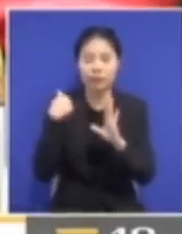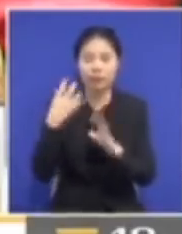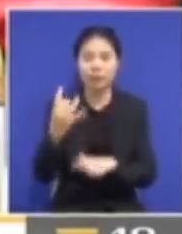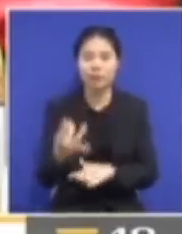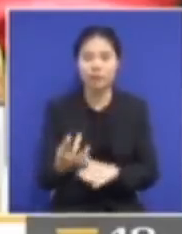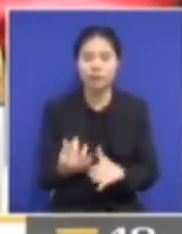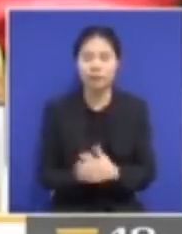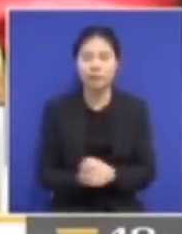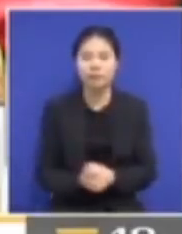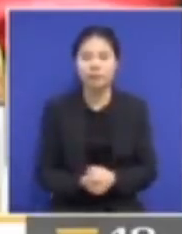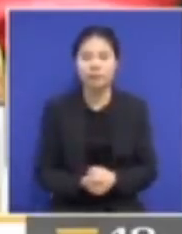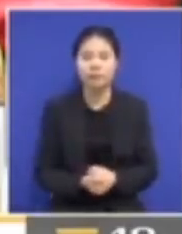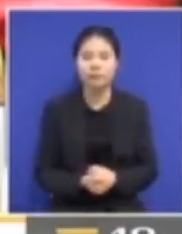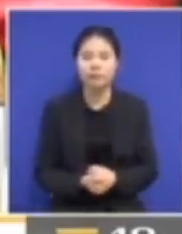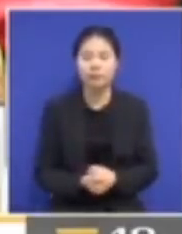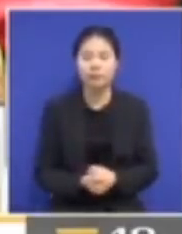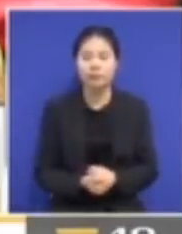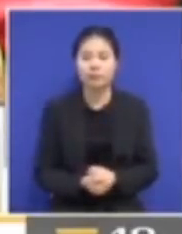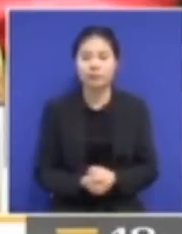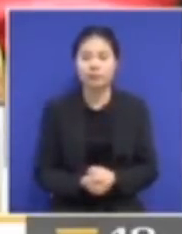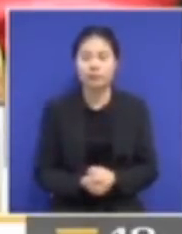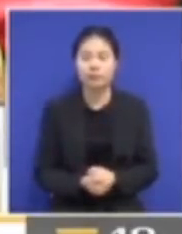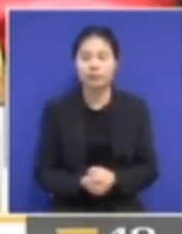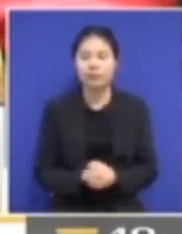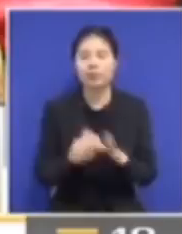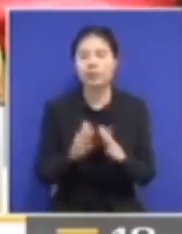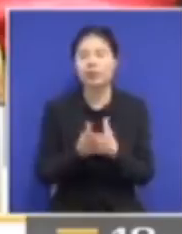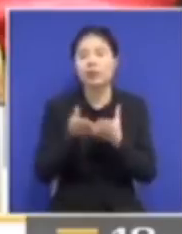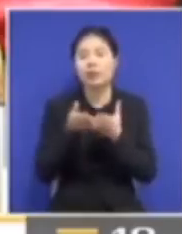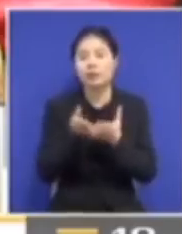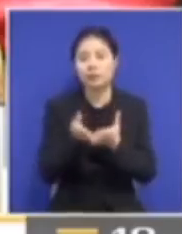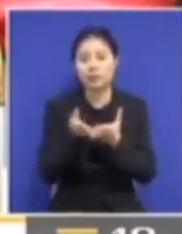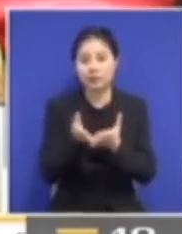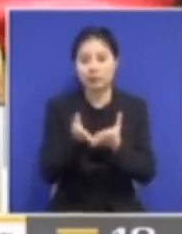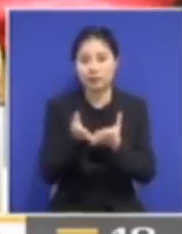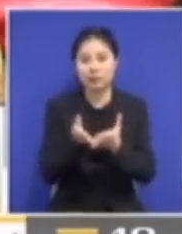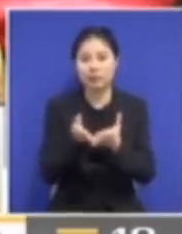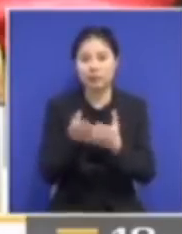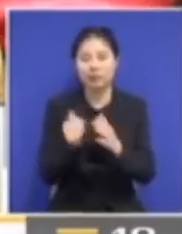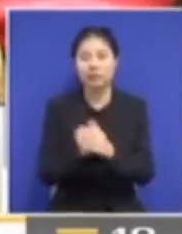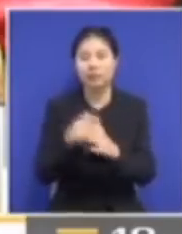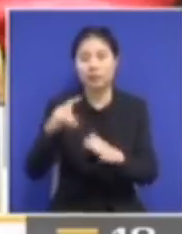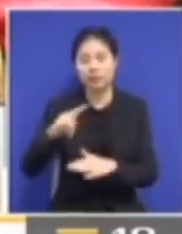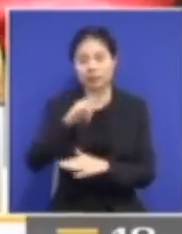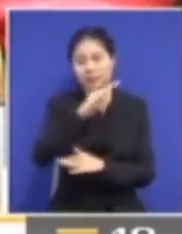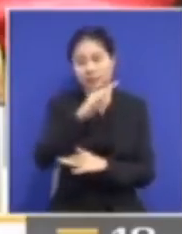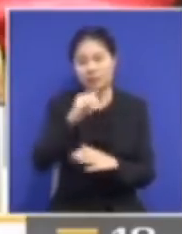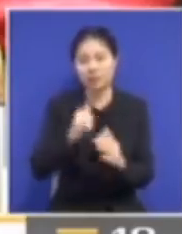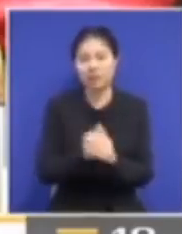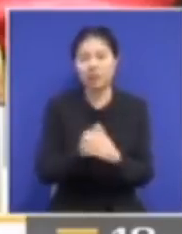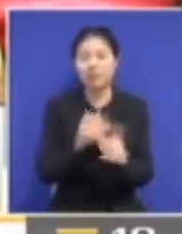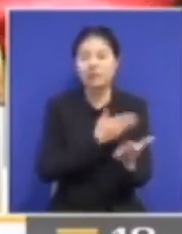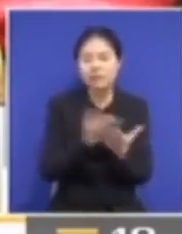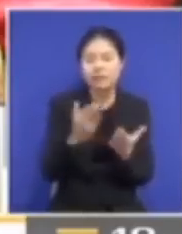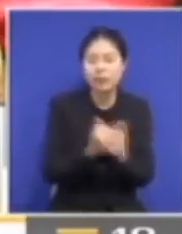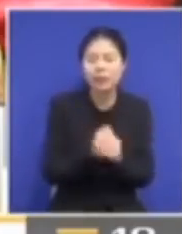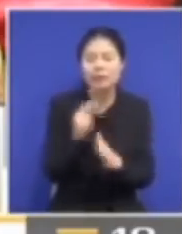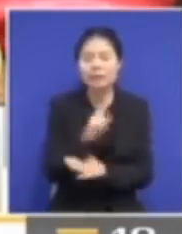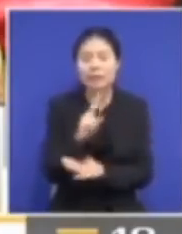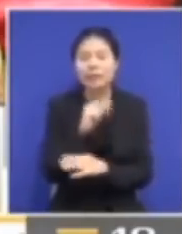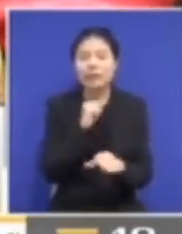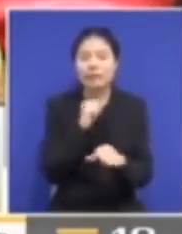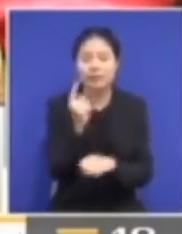ากไม้ลากประชาแล้วเรือเหาะเรือเหาะท่านคงได้ยินนะฮะบอลลูนลอยฟ้าซื้อมาก็ใช้ไม่ได้นะ